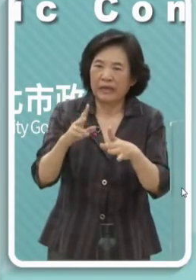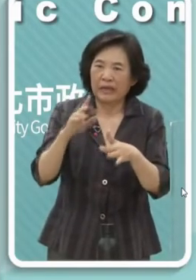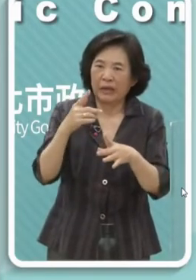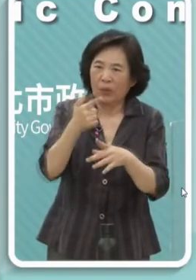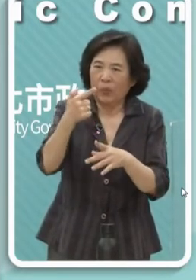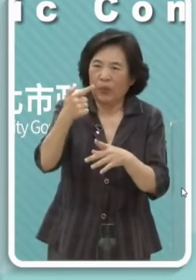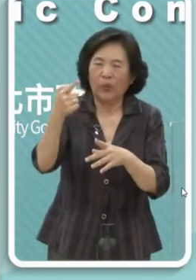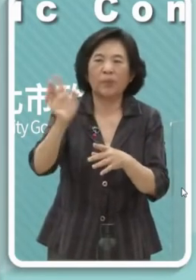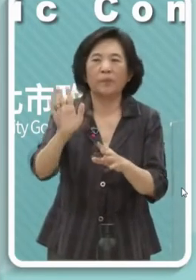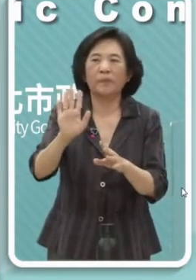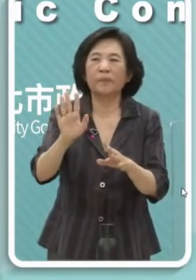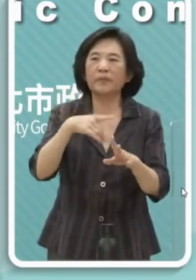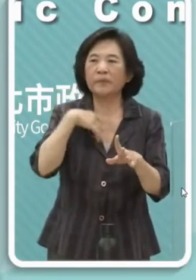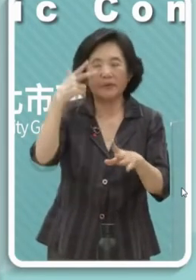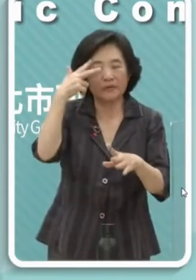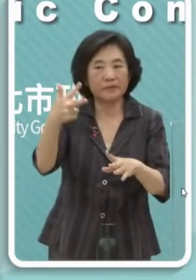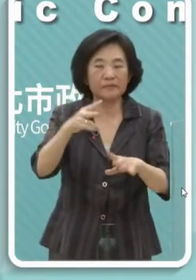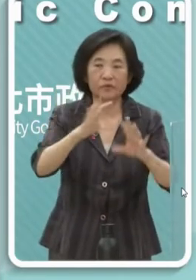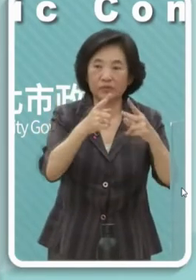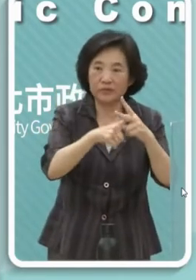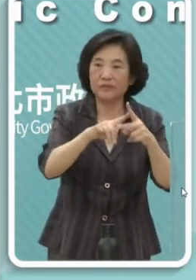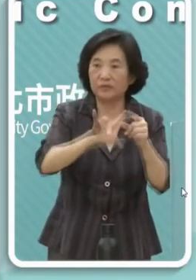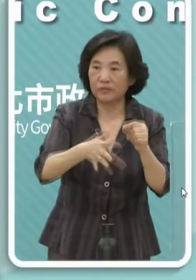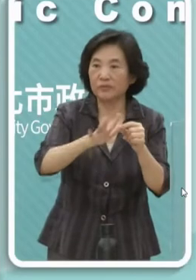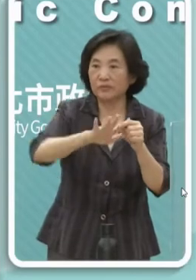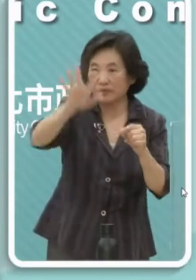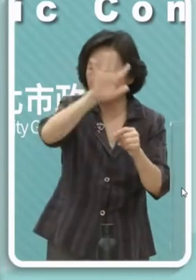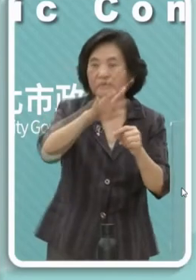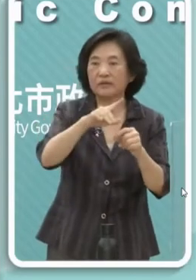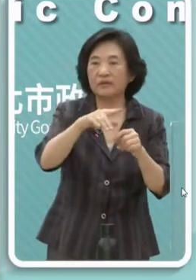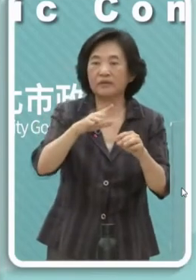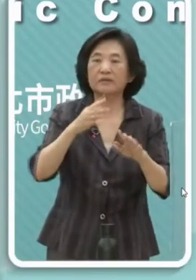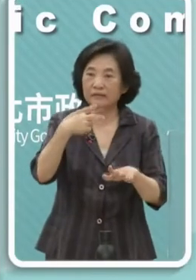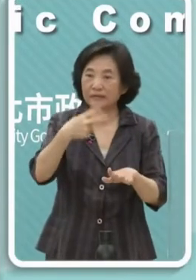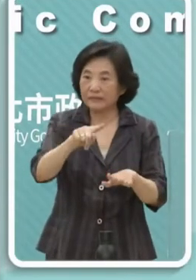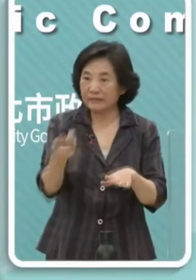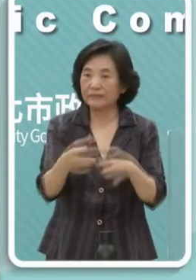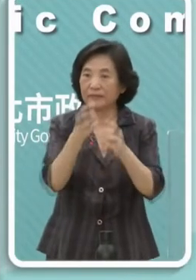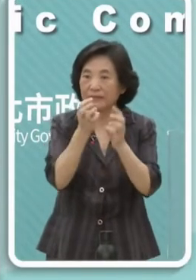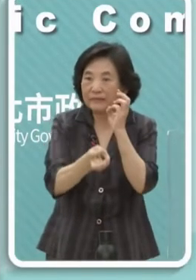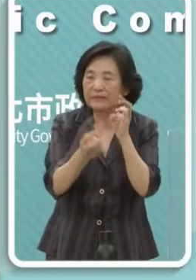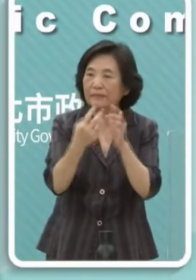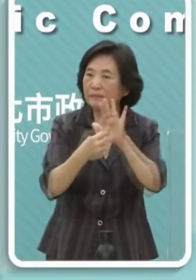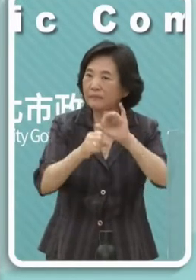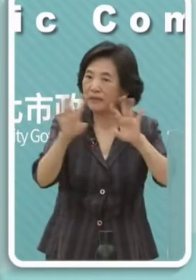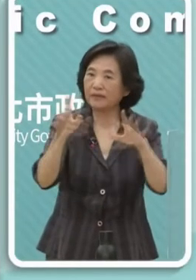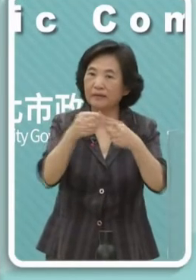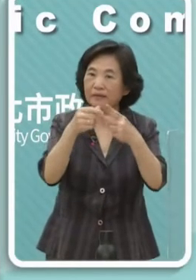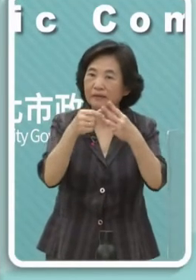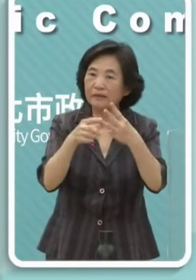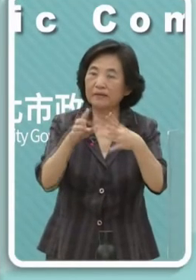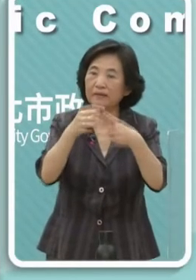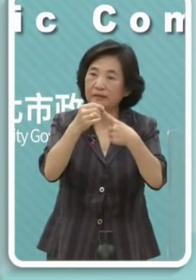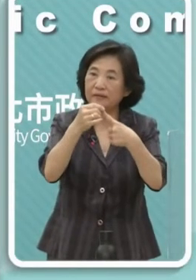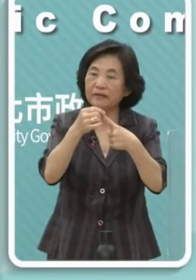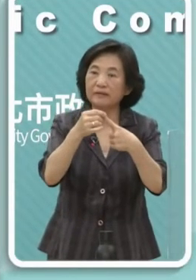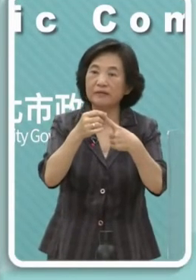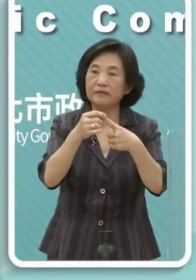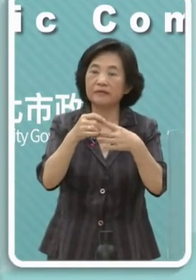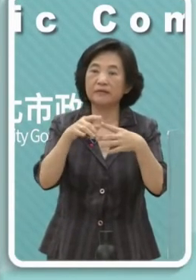我们下个礼拜原则上是国小、国中、高中继续远距教学的。 第一个就是说，我们的中